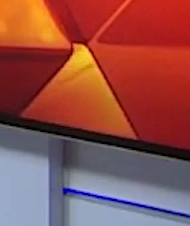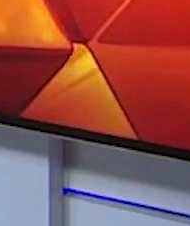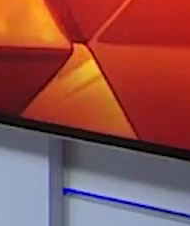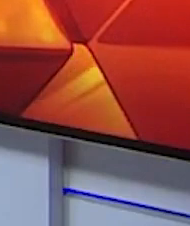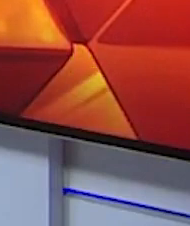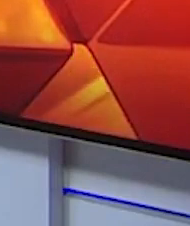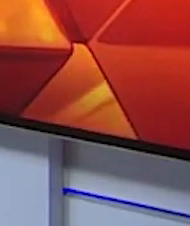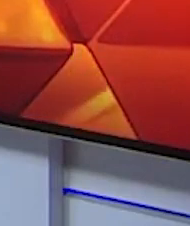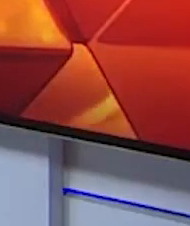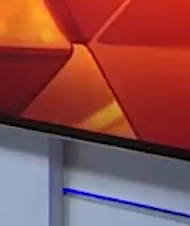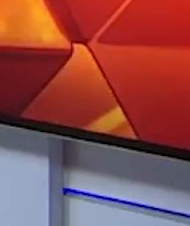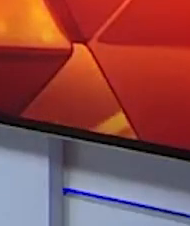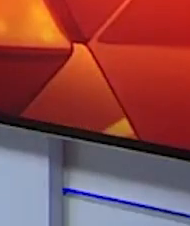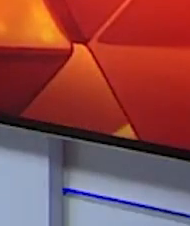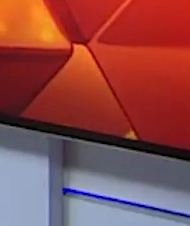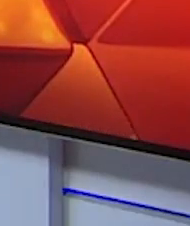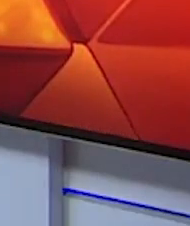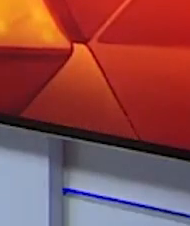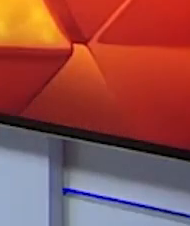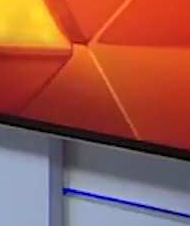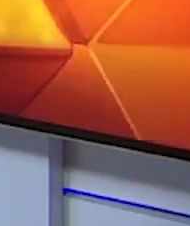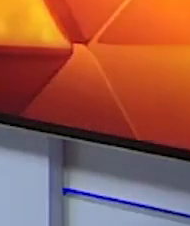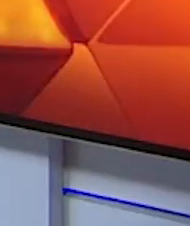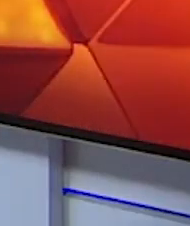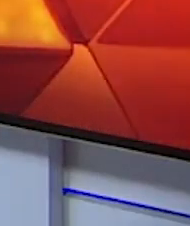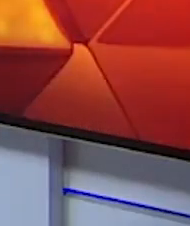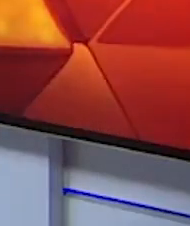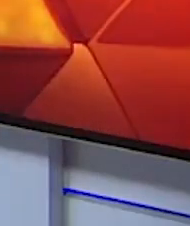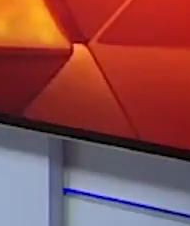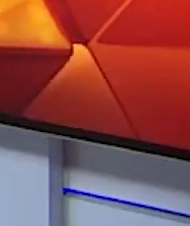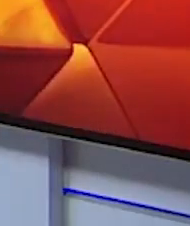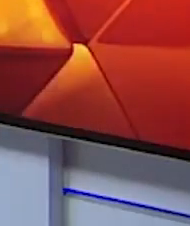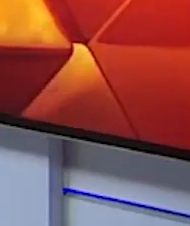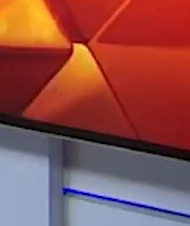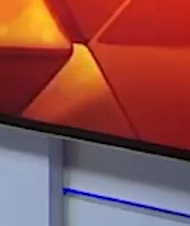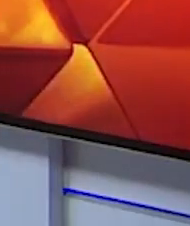sa GMA Pinoy TV at www.gmanews.tv